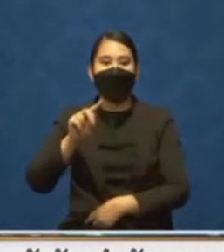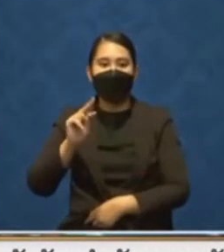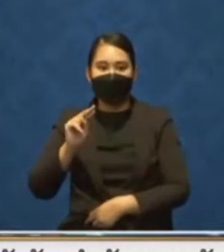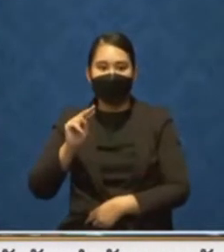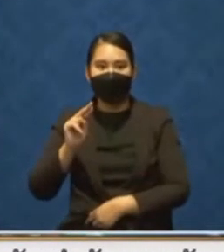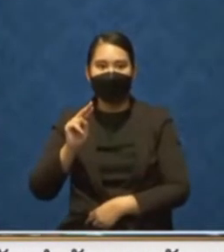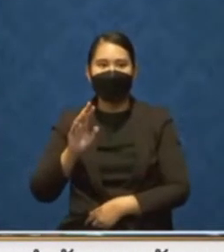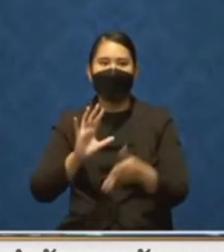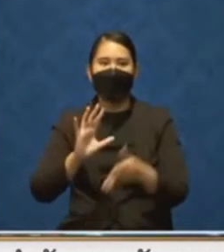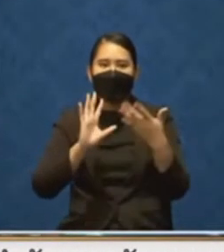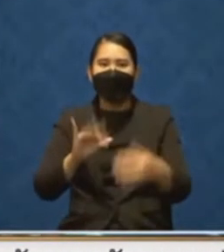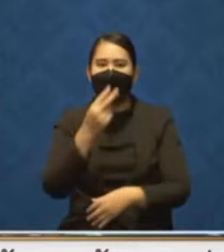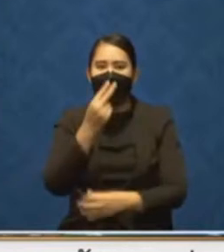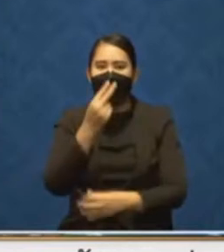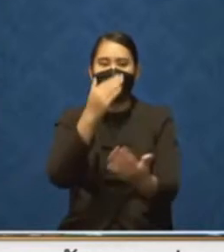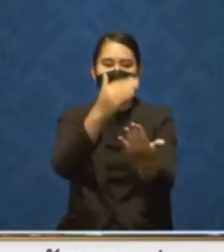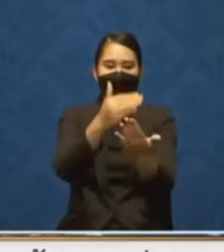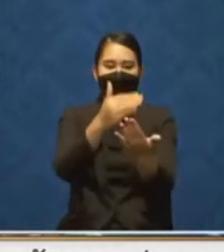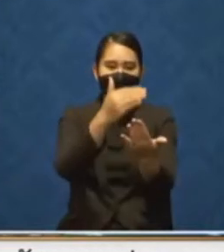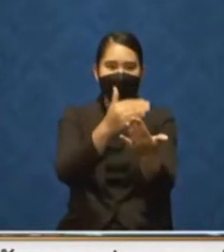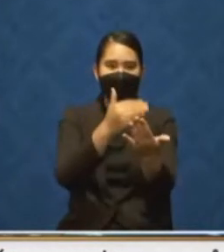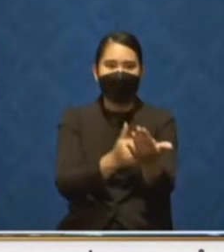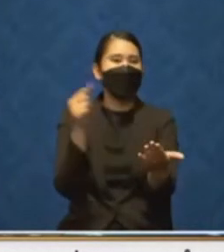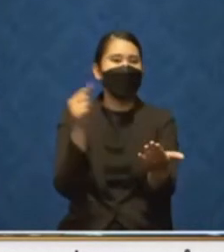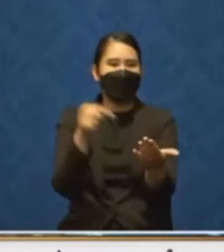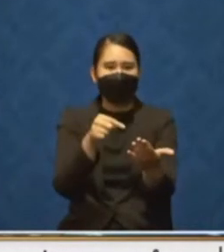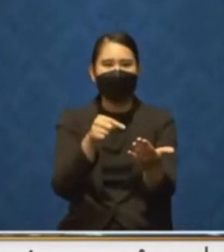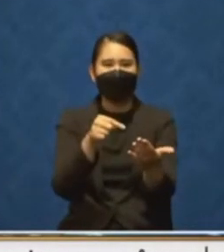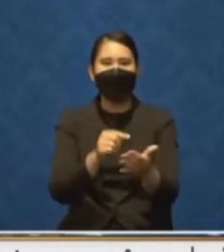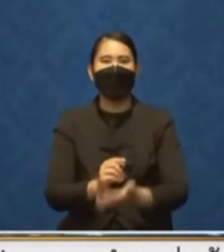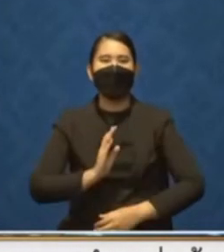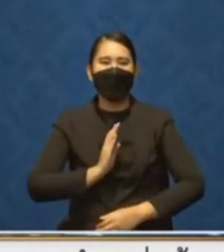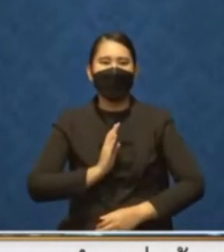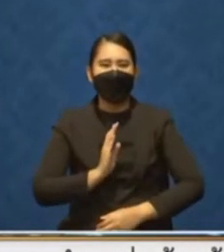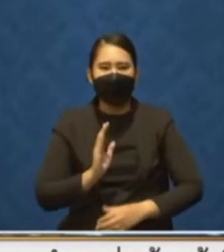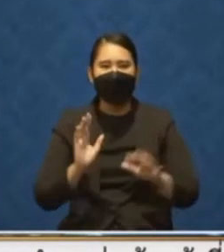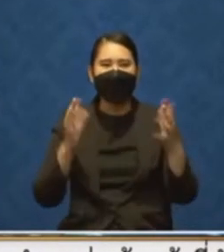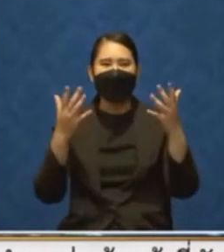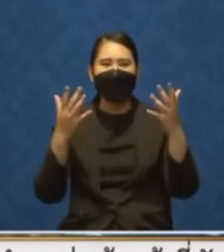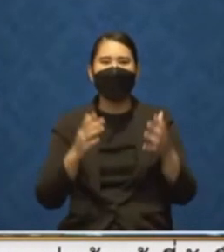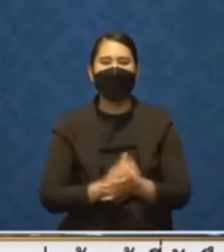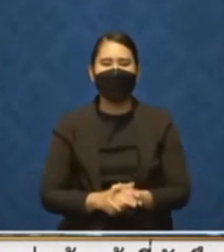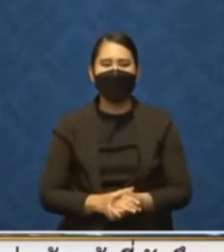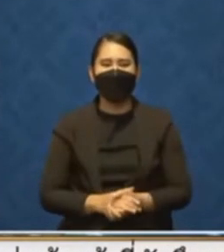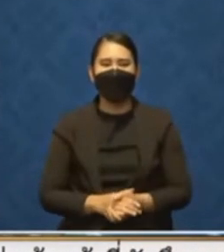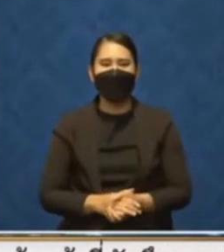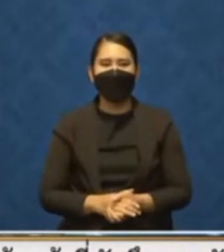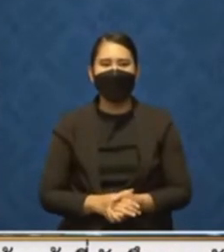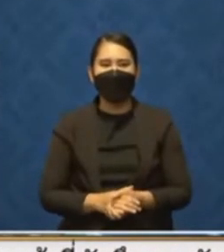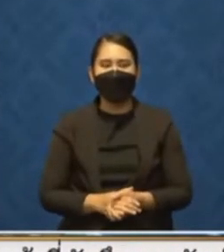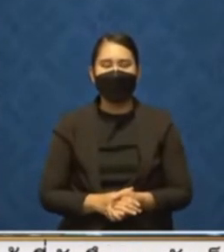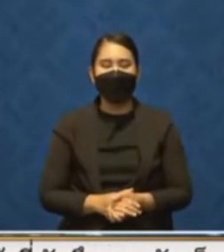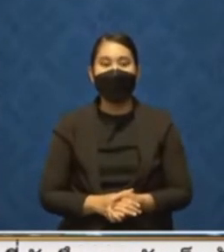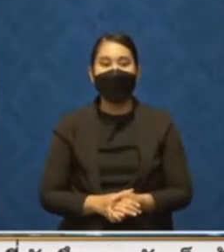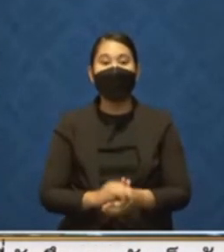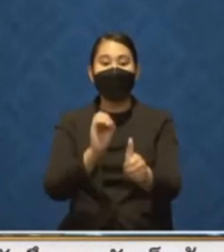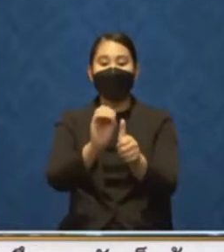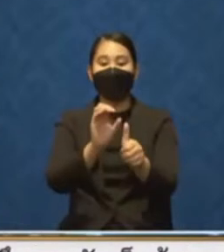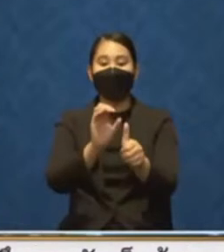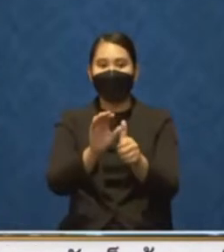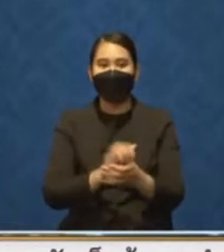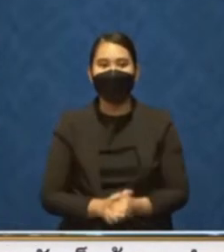ยติเยอะแยะเลยว่ามีความสุจริตไม่เป็นที่ปรากฏผมให้คำแนะนำไป